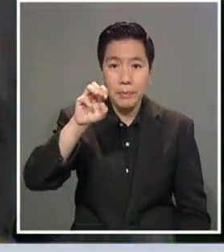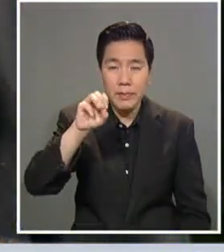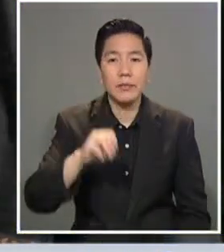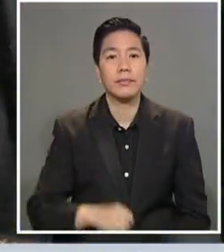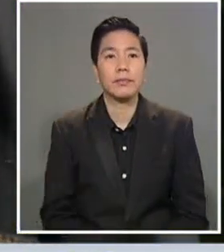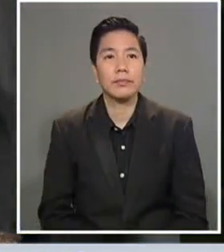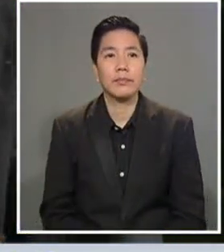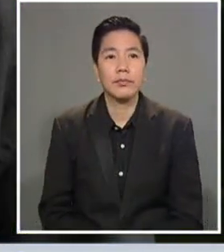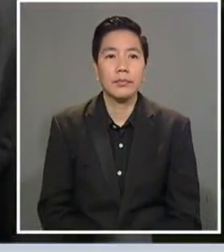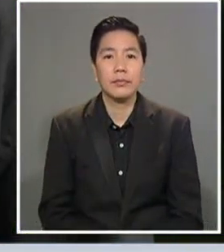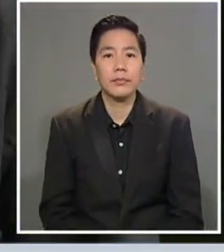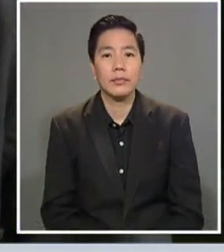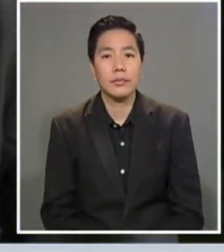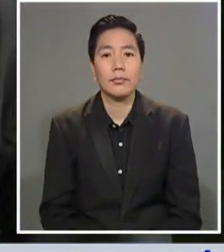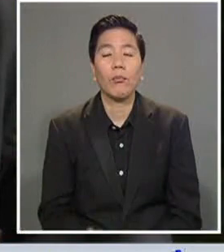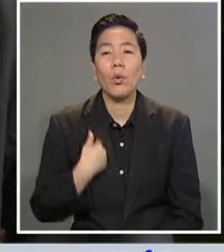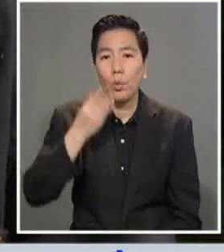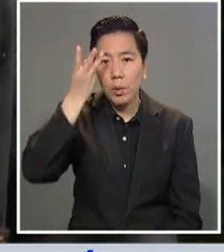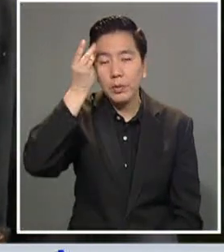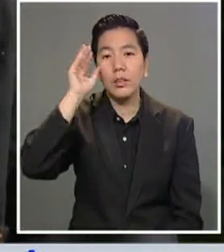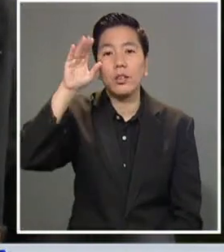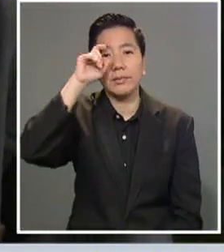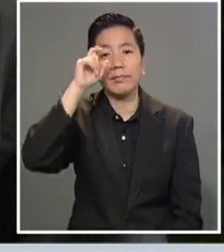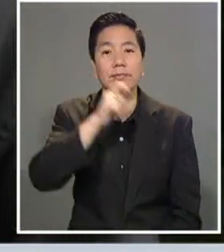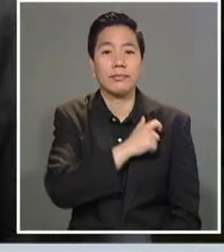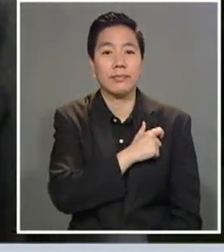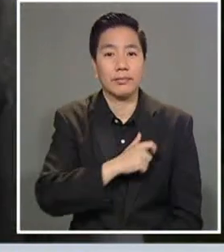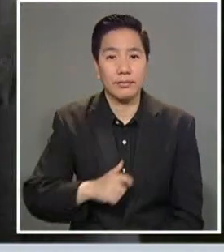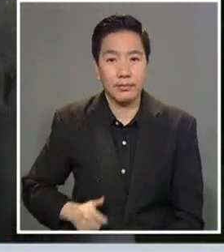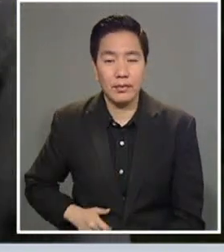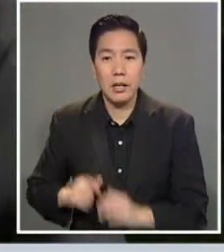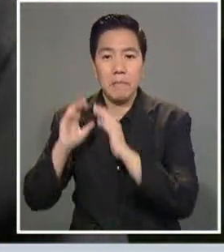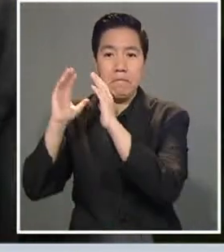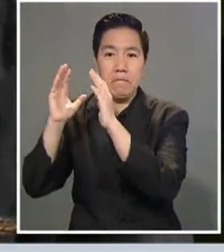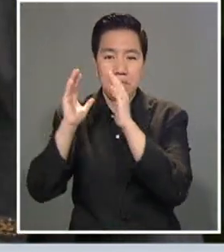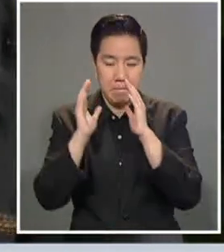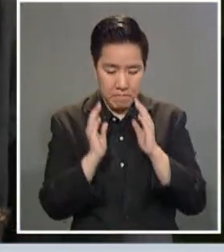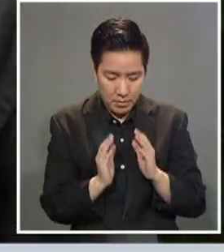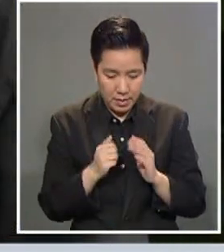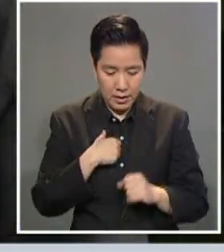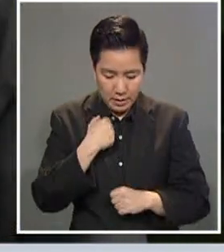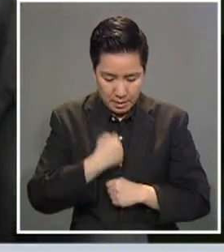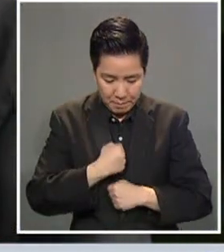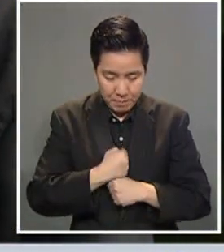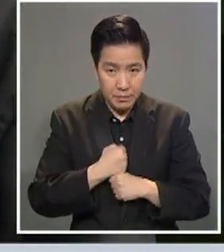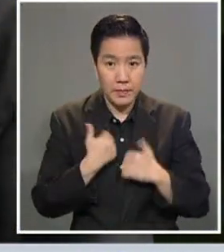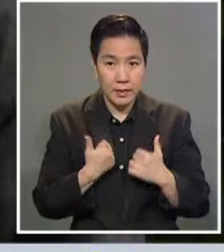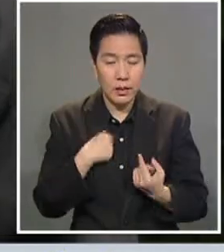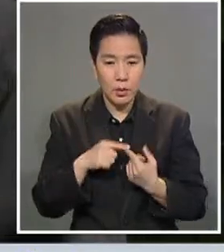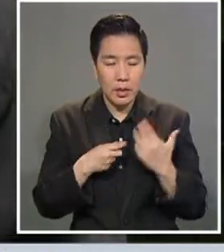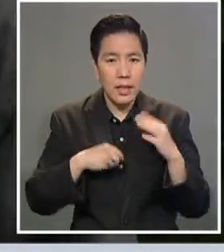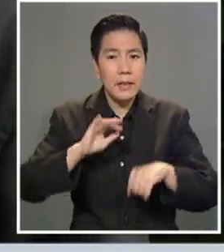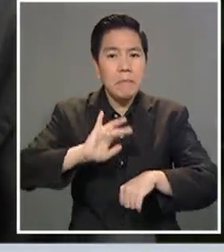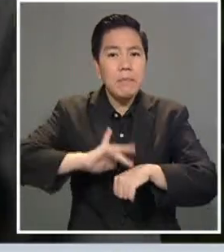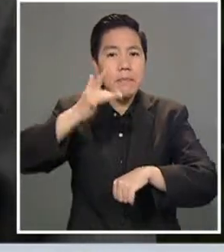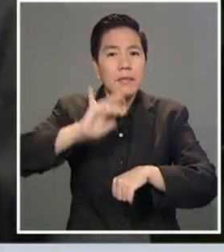วย เราน้อมนำปรัชญาเศรษฐกิจพอเพียงของพระบาทสมเด็จพระเจ้าอยู่หัวรัชกาลที่9มาปฏิบัติก็คือเราใช้สารอินทรีย์